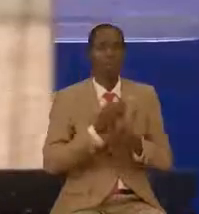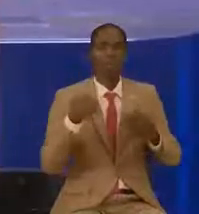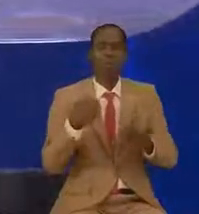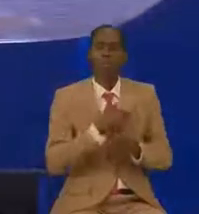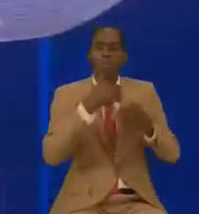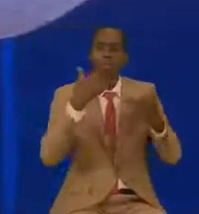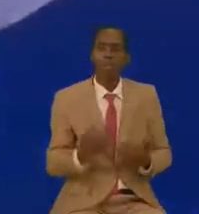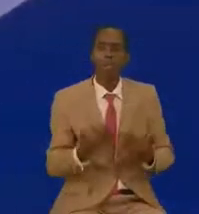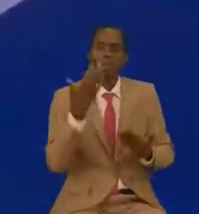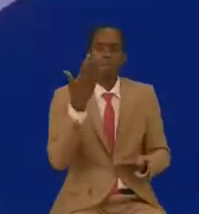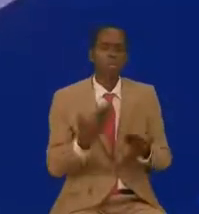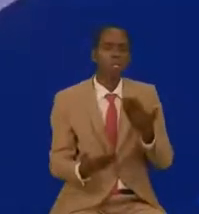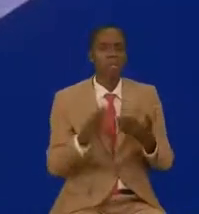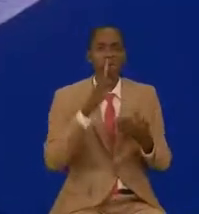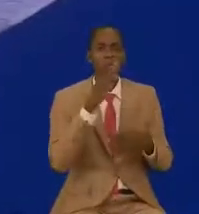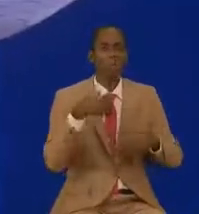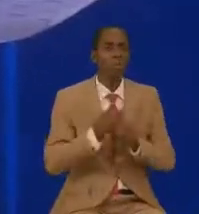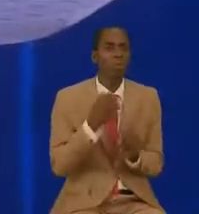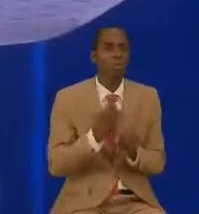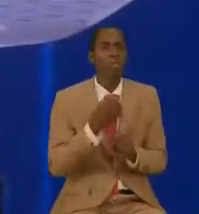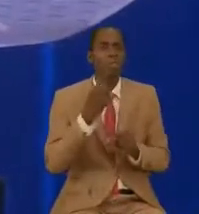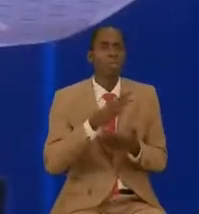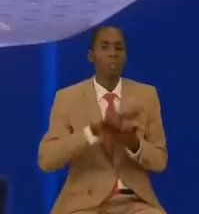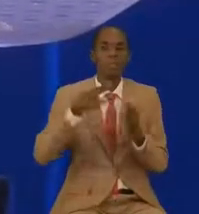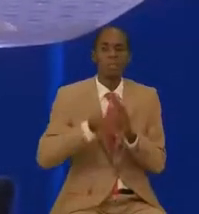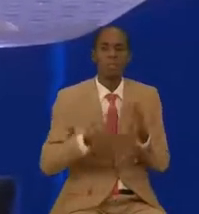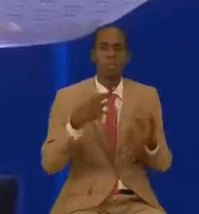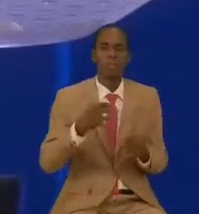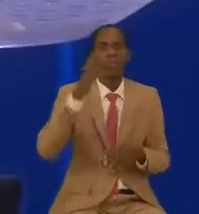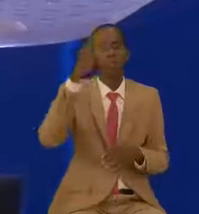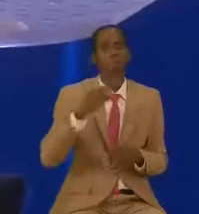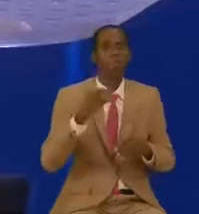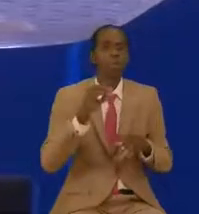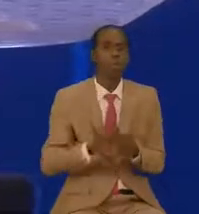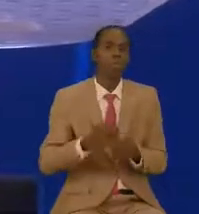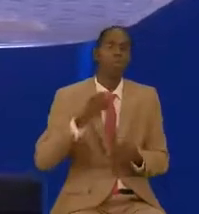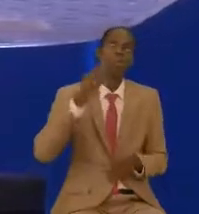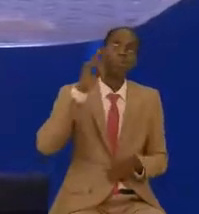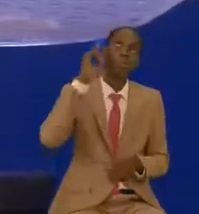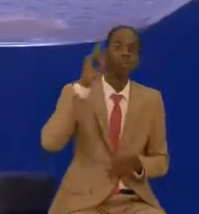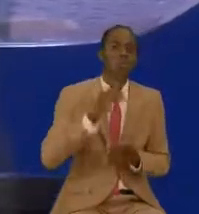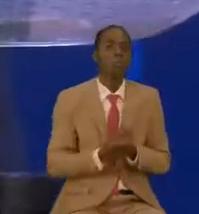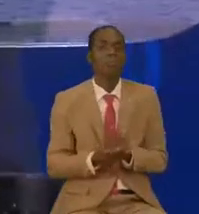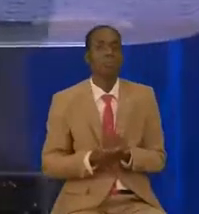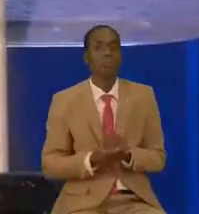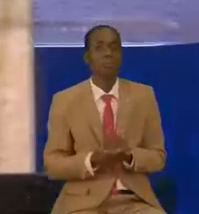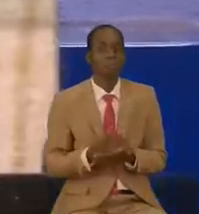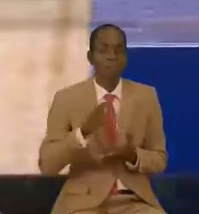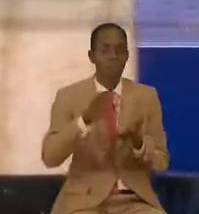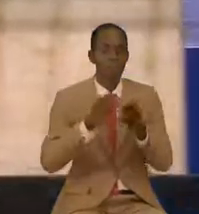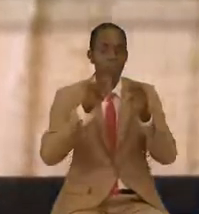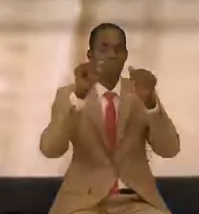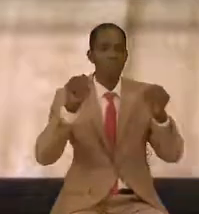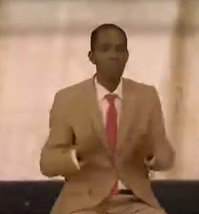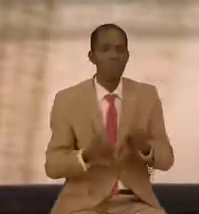maintenant, afin que nous devenions en lui justice de Dieu. Son